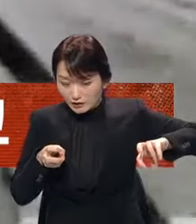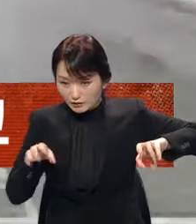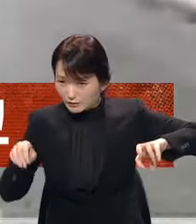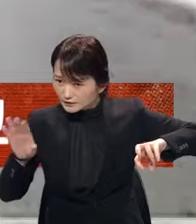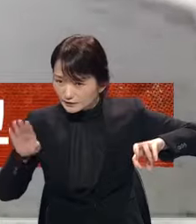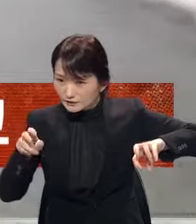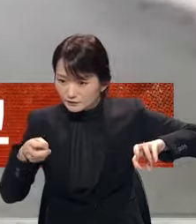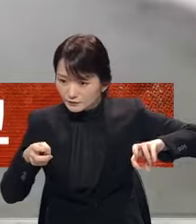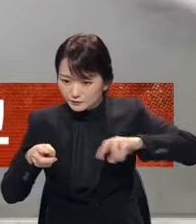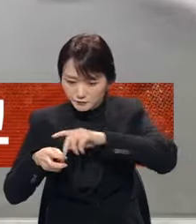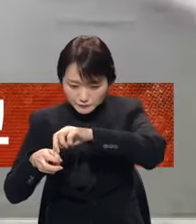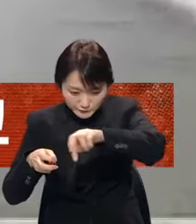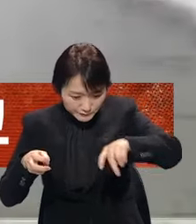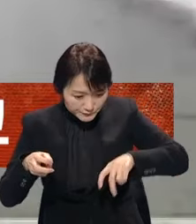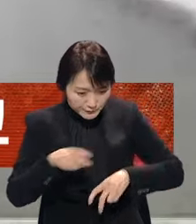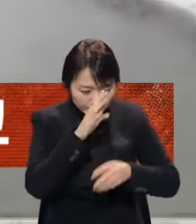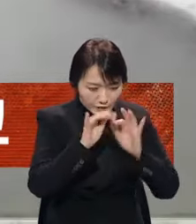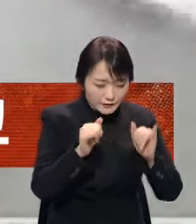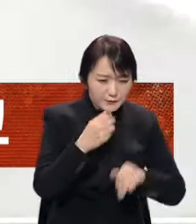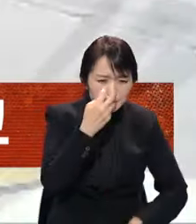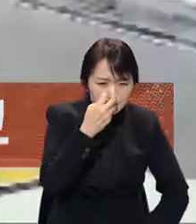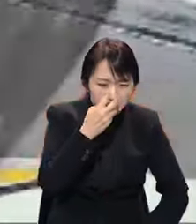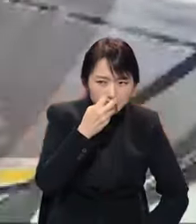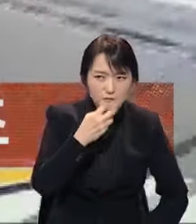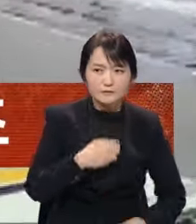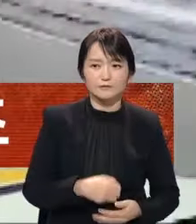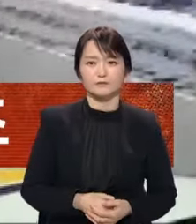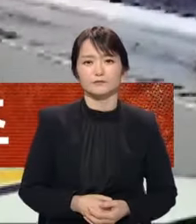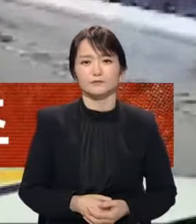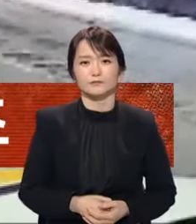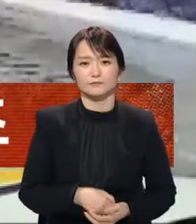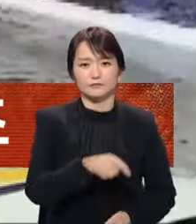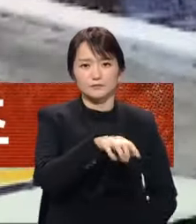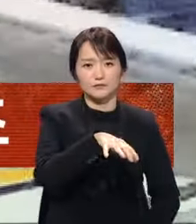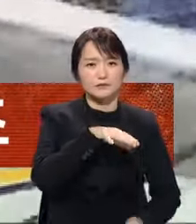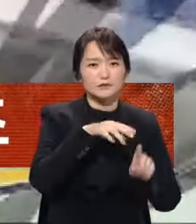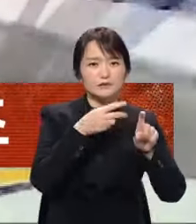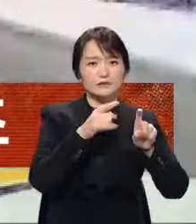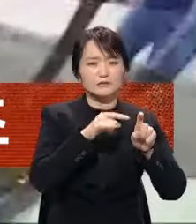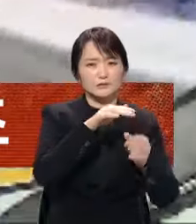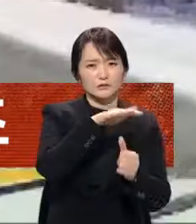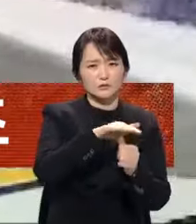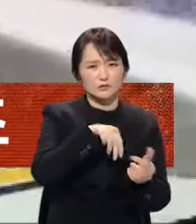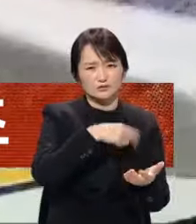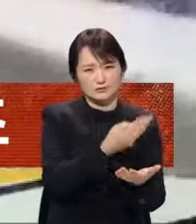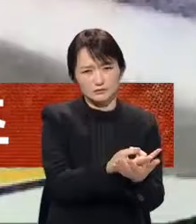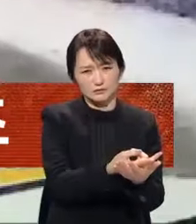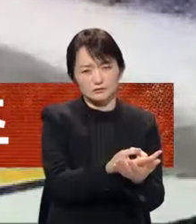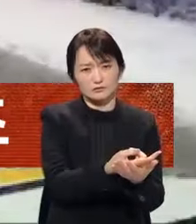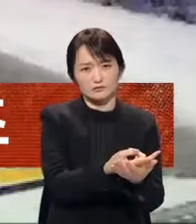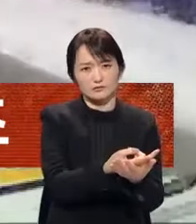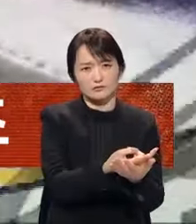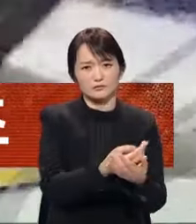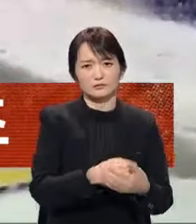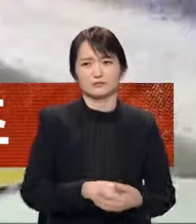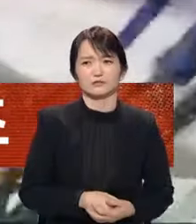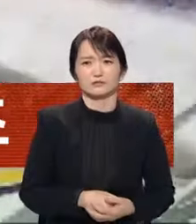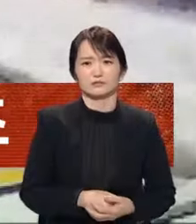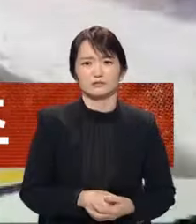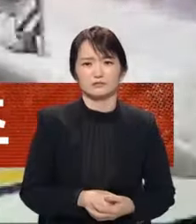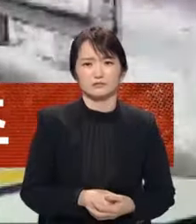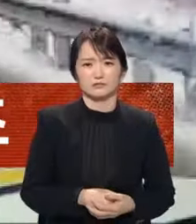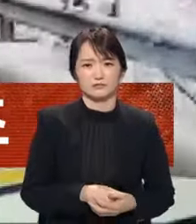세워서 환자 상태부터 확인한 뒤에 사고 차량으로 갔습니다. 그리고 그곳엔 10대 소년이 쓰러져 있었다고 합니다. 10대 소년? 네,